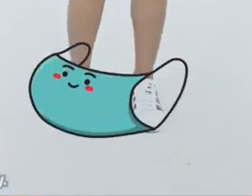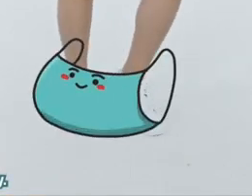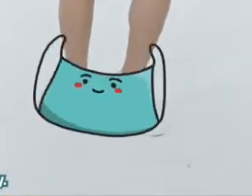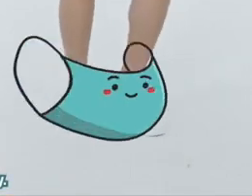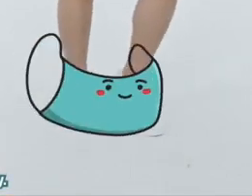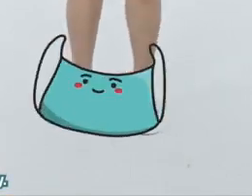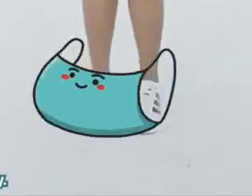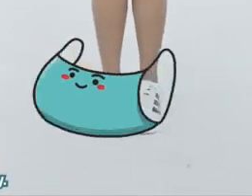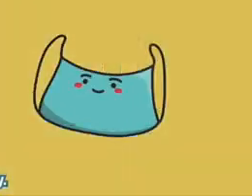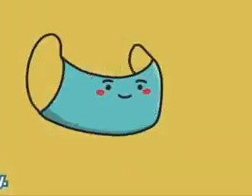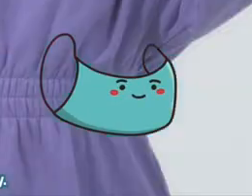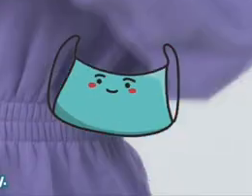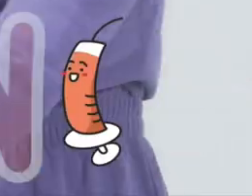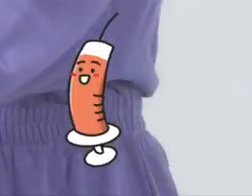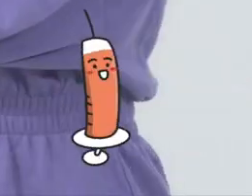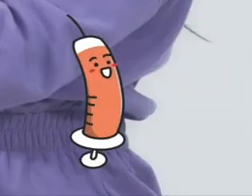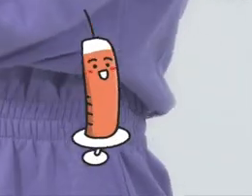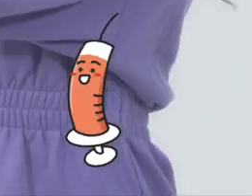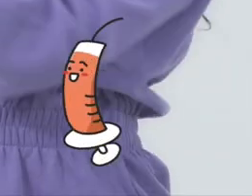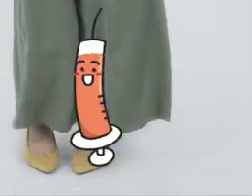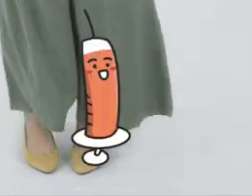ayo ayo